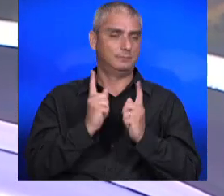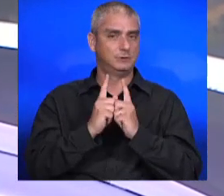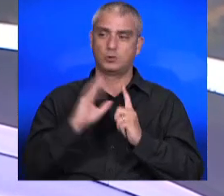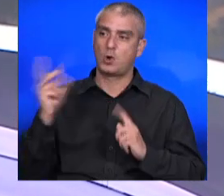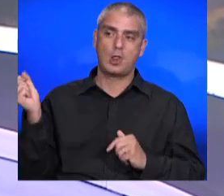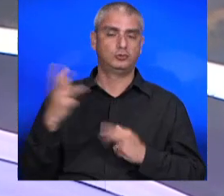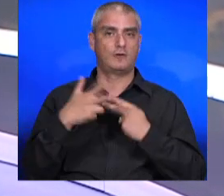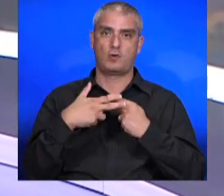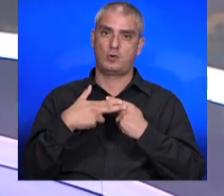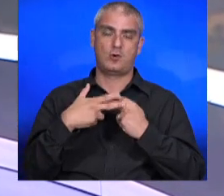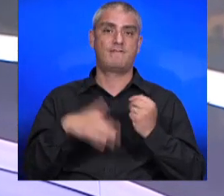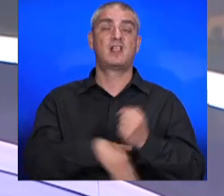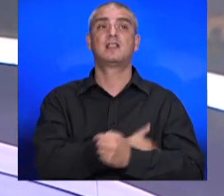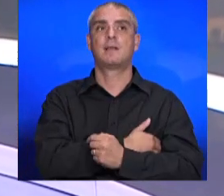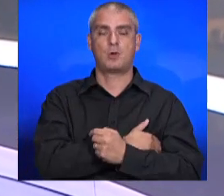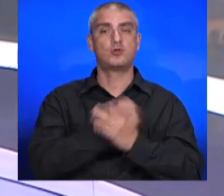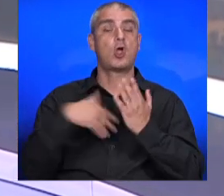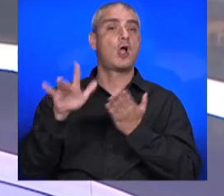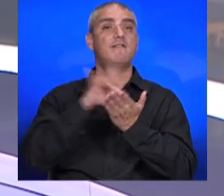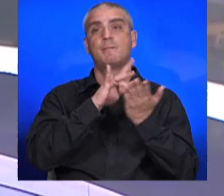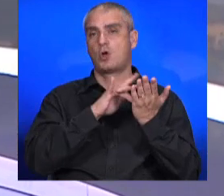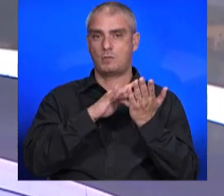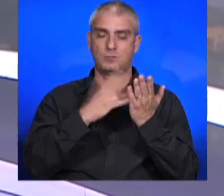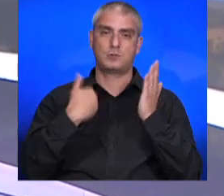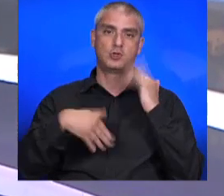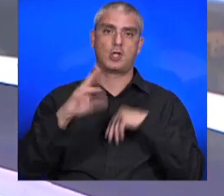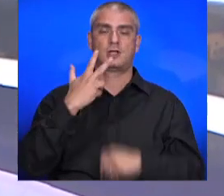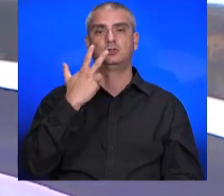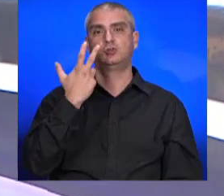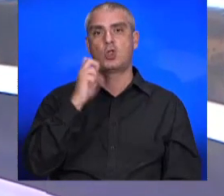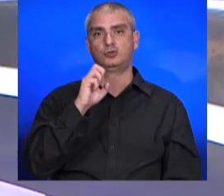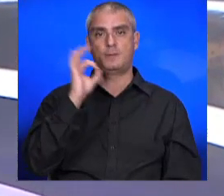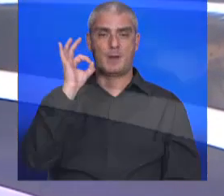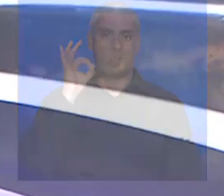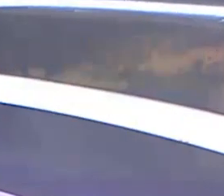טמפרטורות ברוב האזורים בארץ מעל 30 מעלות. עד כאן, וערב טוב.